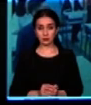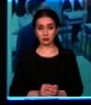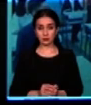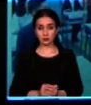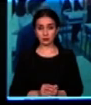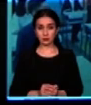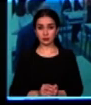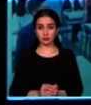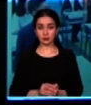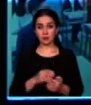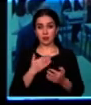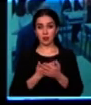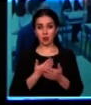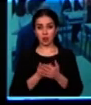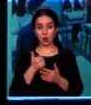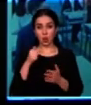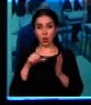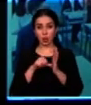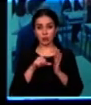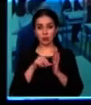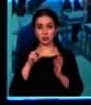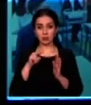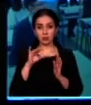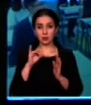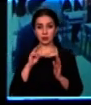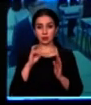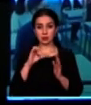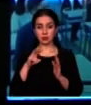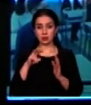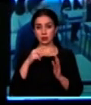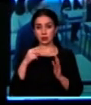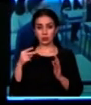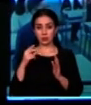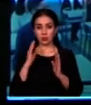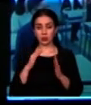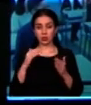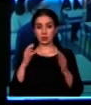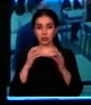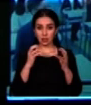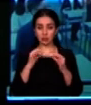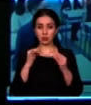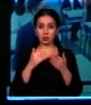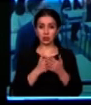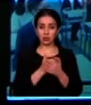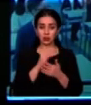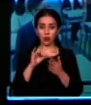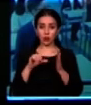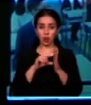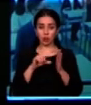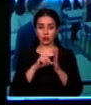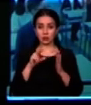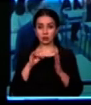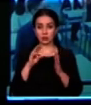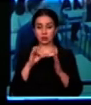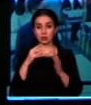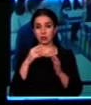Масалан, 6 пикселге тең болсын. Файлы сақлаймыз, яңгелейміз. Мана 6 пикселге тең болған қора рәңгі